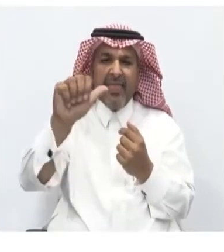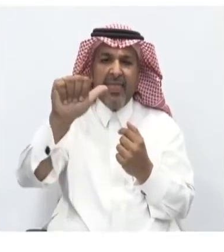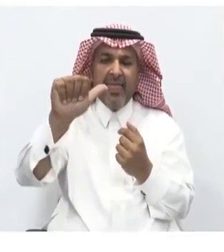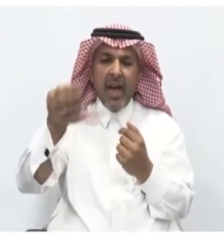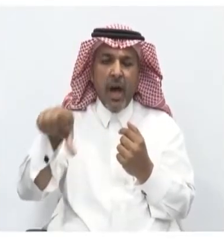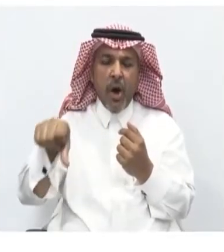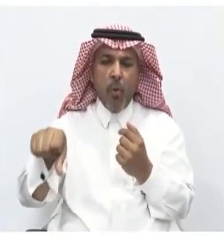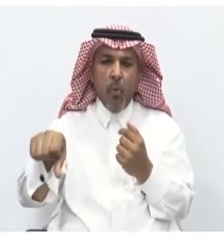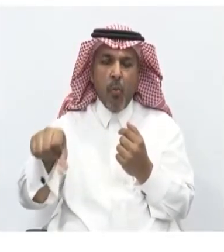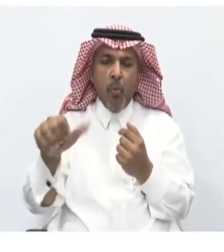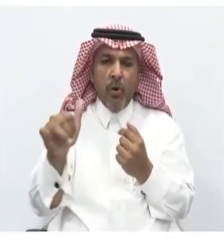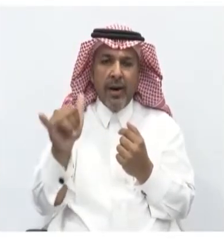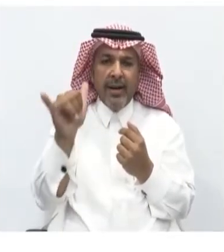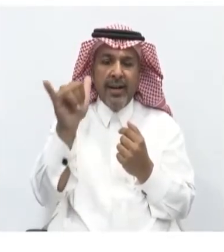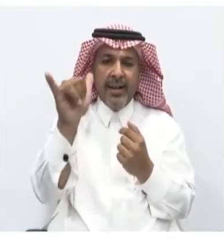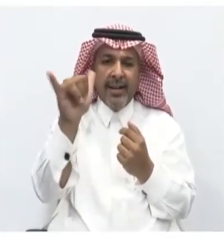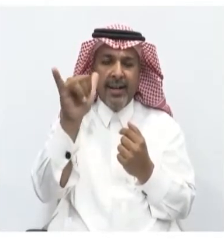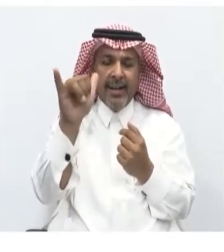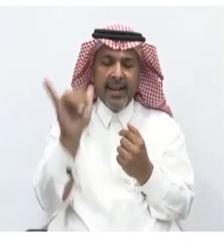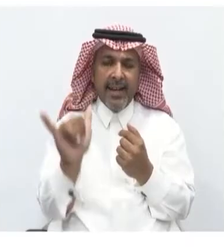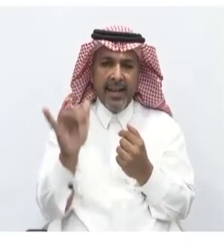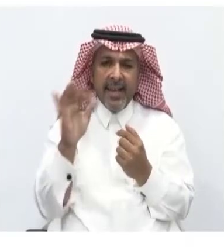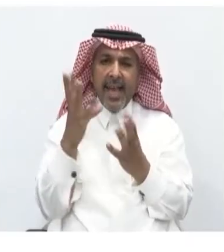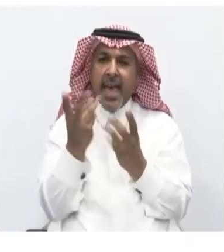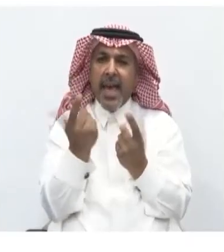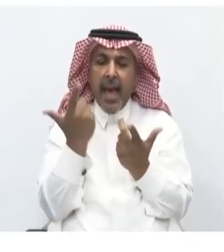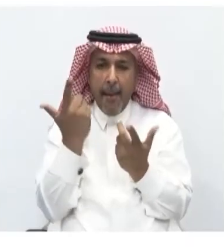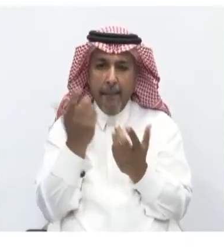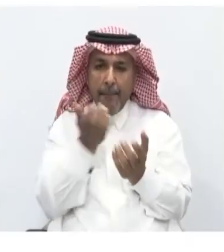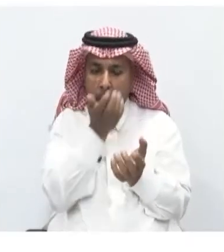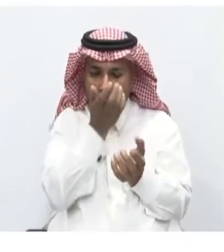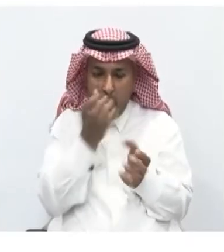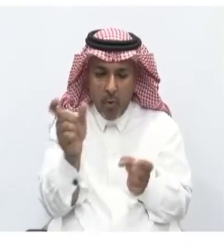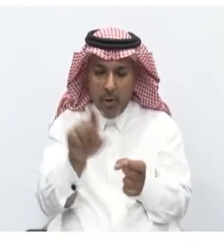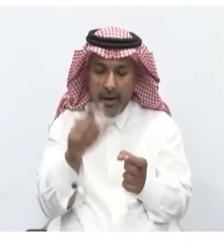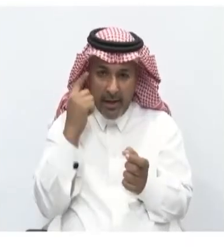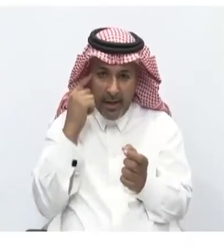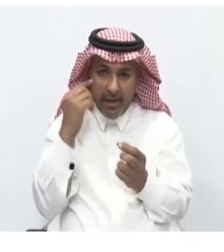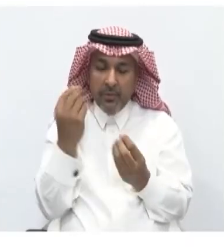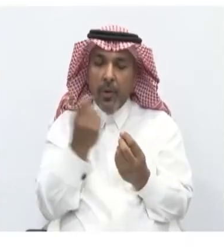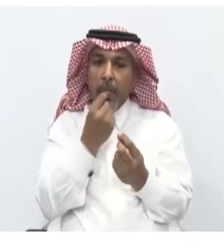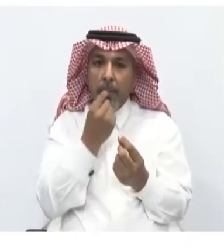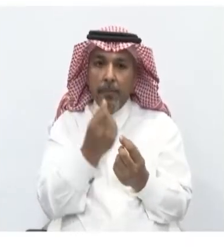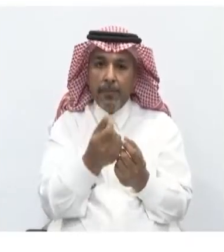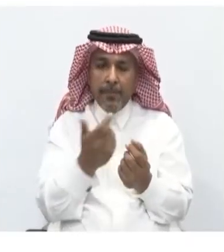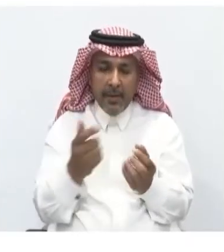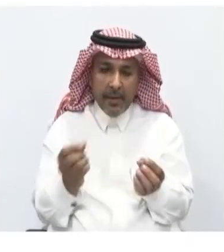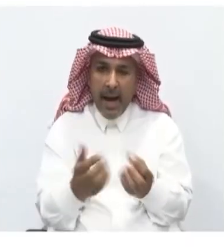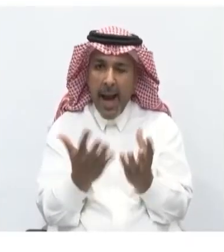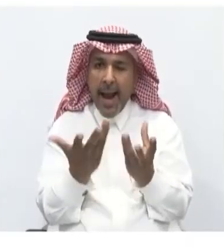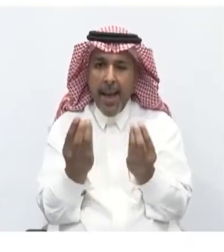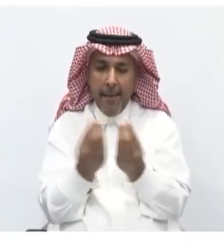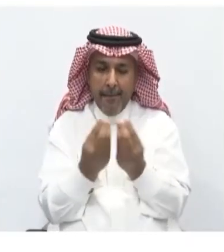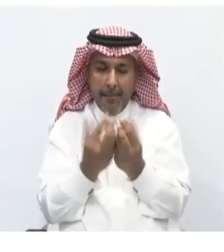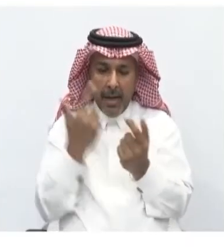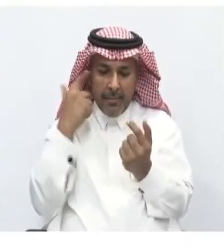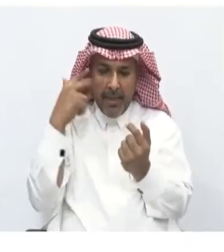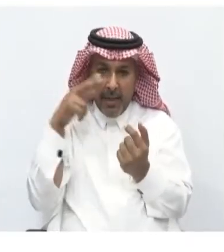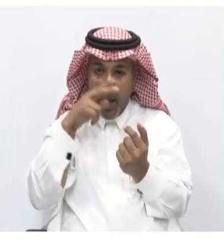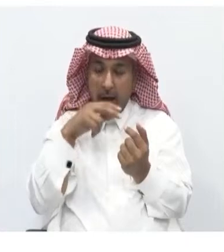لتكوين كتله محدده من السكر اذا لابد من التحديد القيم بشكل